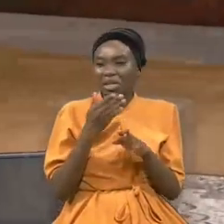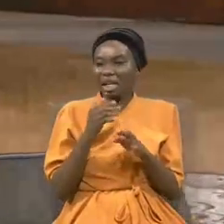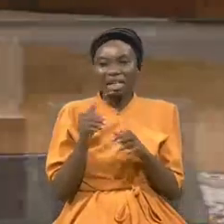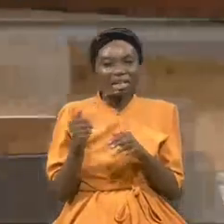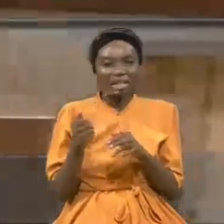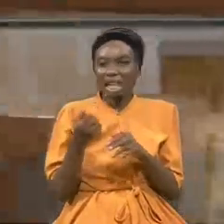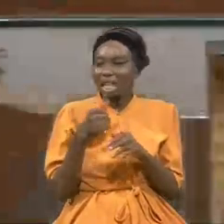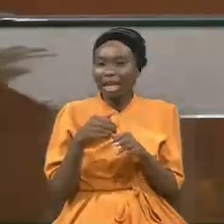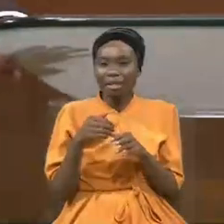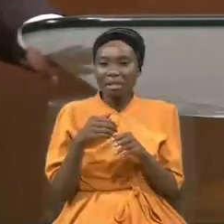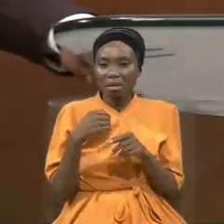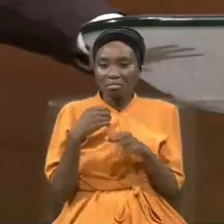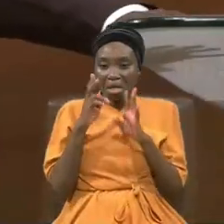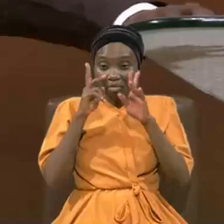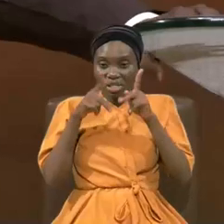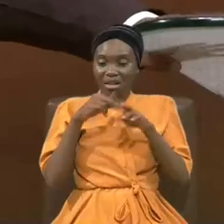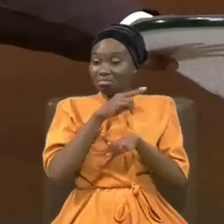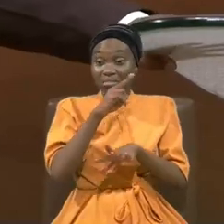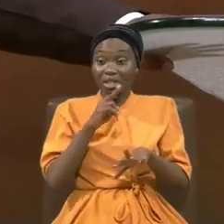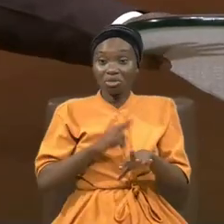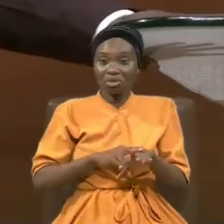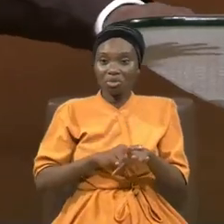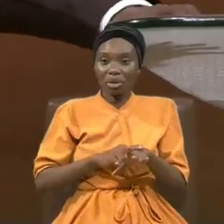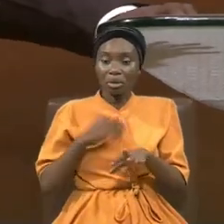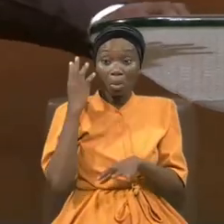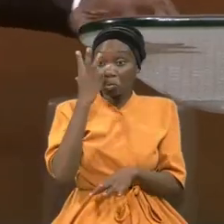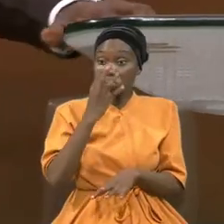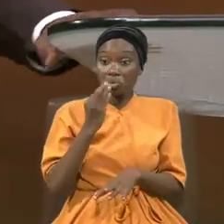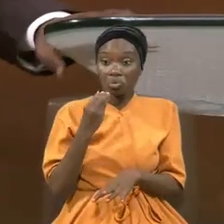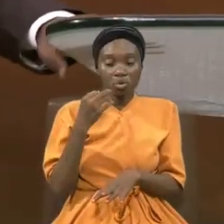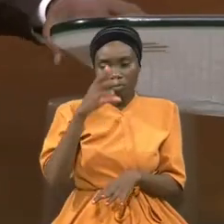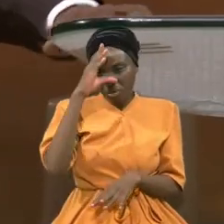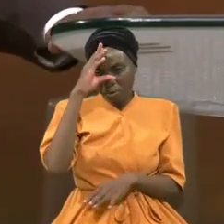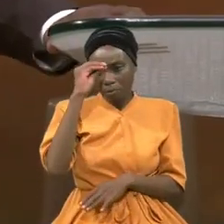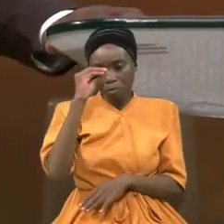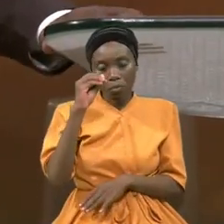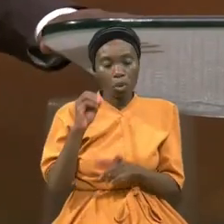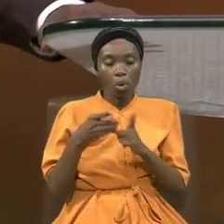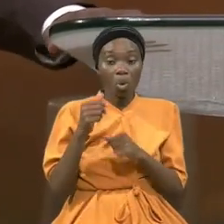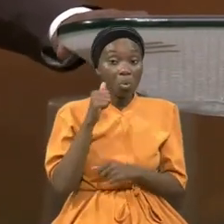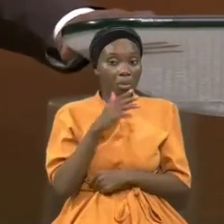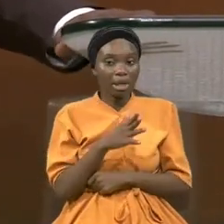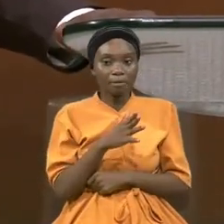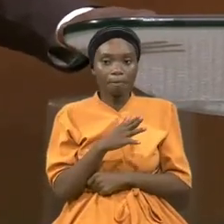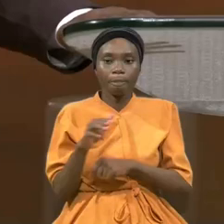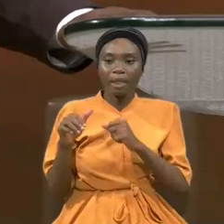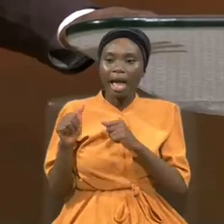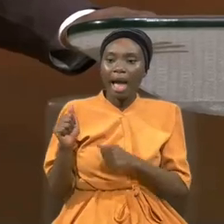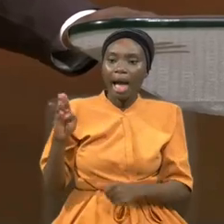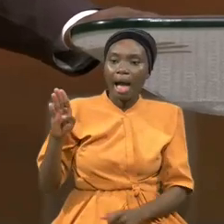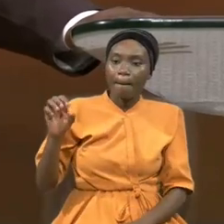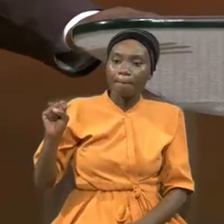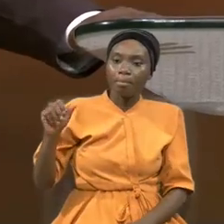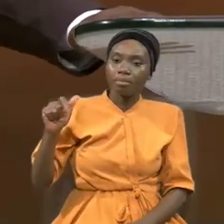Il ne considère pas la beauté physique d'un homme ou d'une femme.